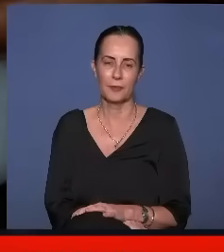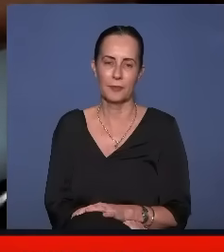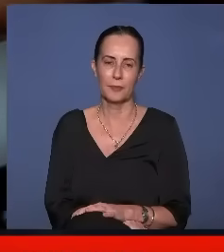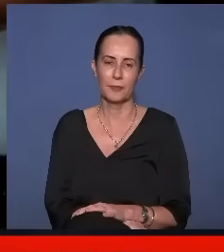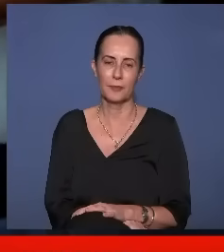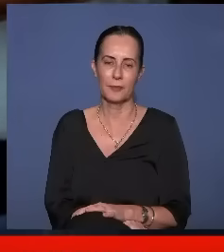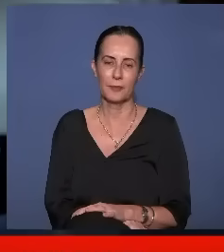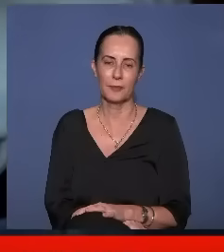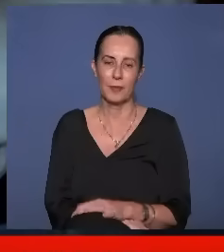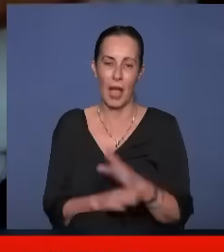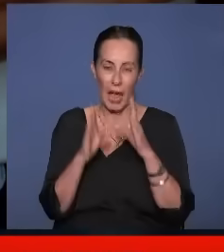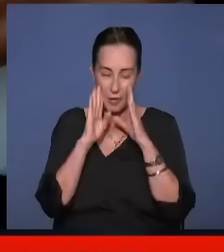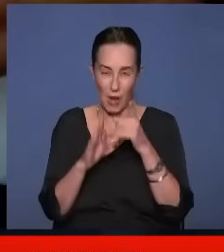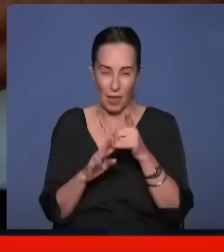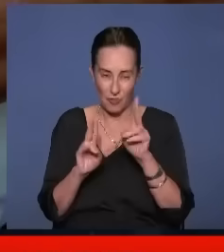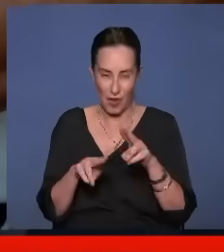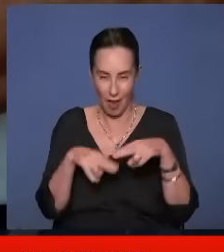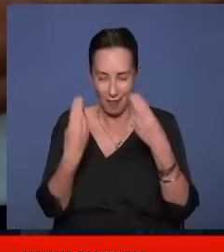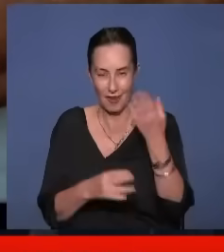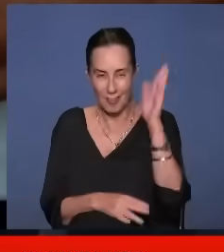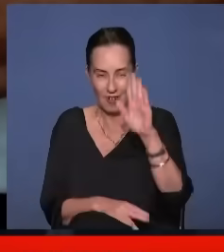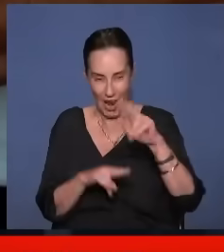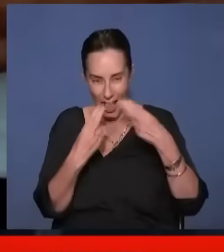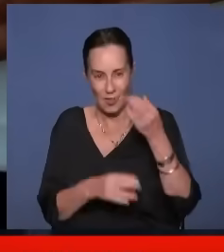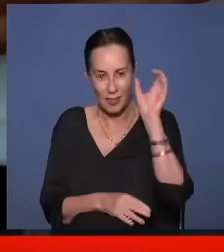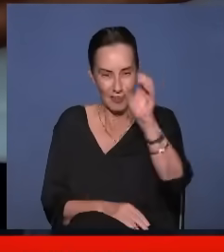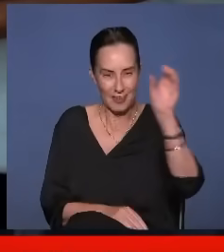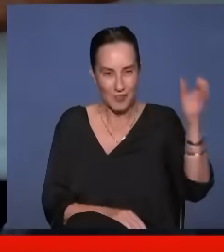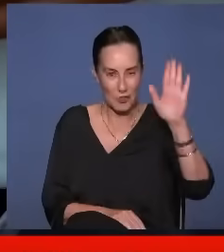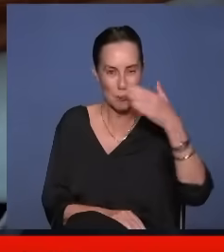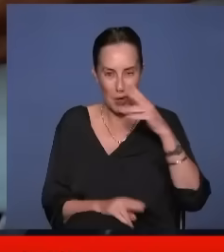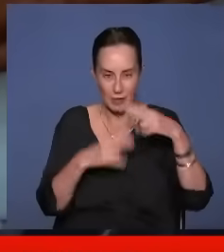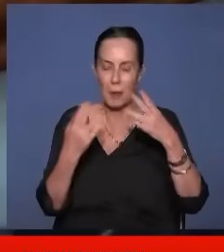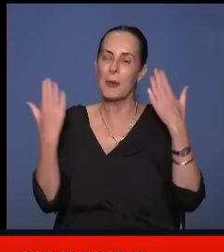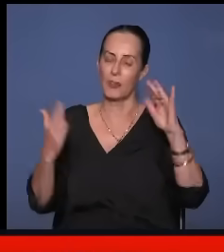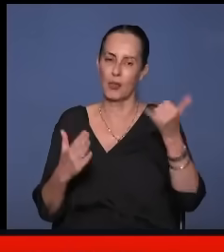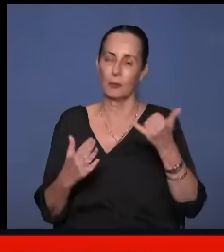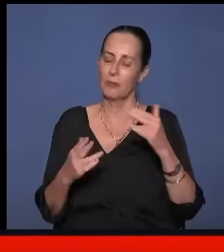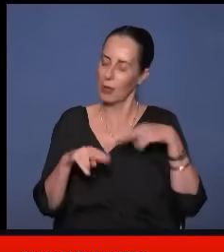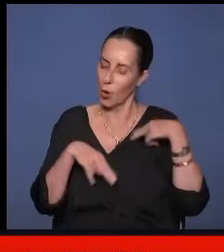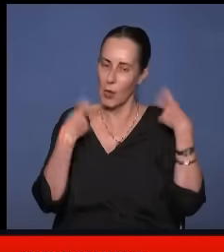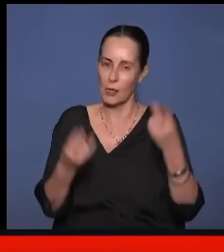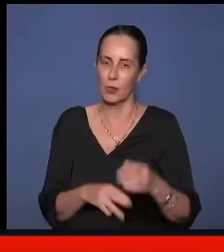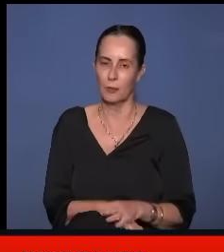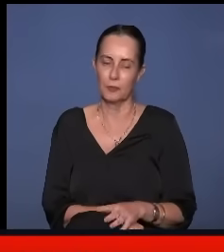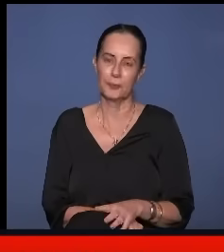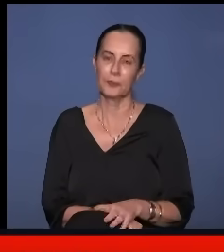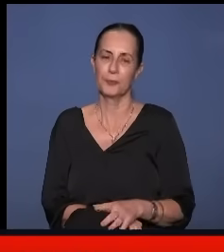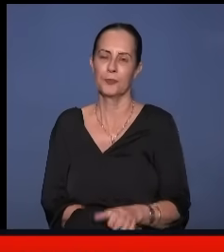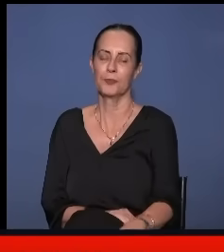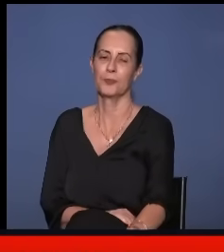אתה מאמין שאת המזוזות האלה אתה הולך לקבוע בחזרה באלי סיני? בעזרת השם, בעזרת השם, כן.